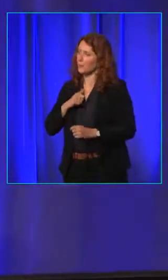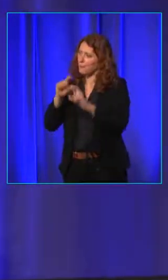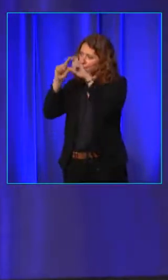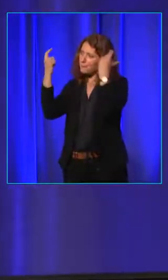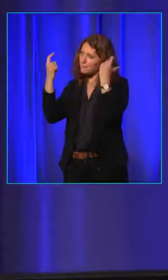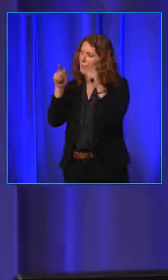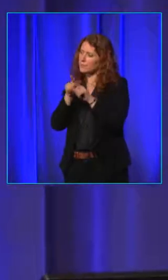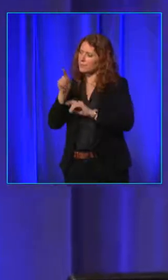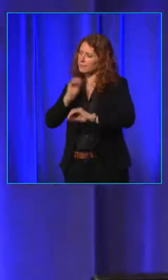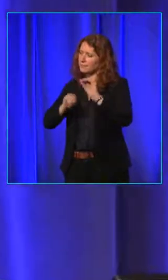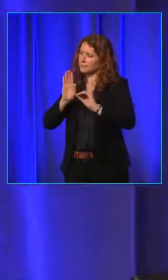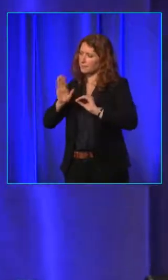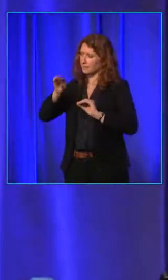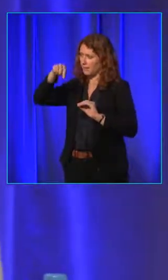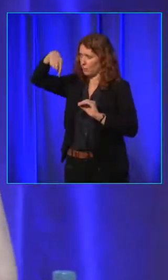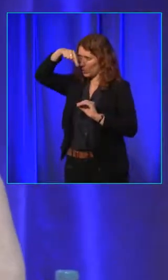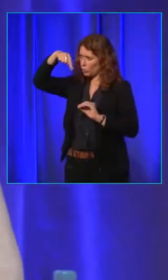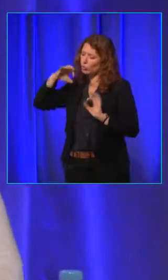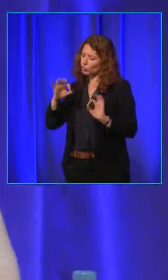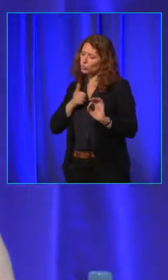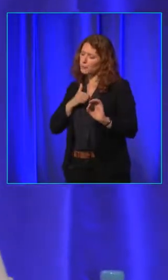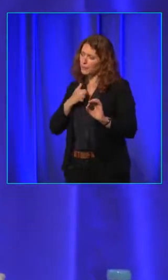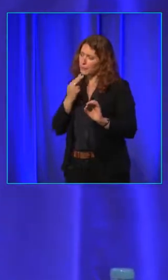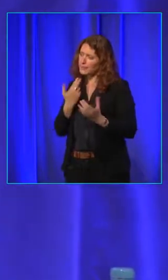et effectivement, j'utilise l'hypnose.